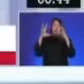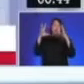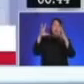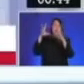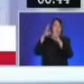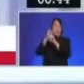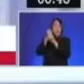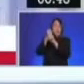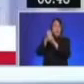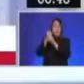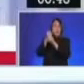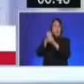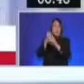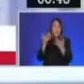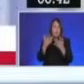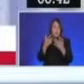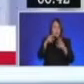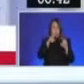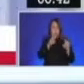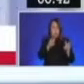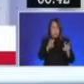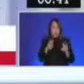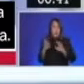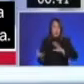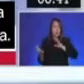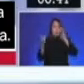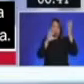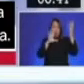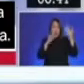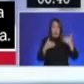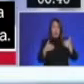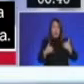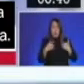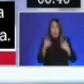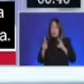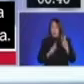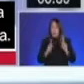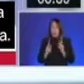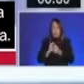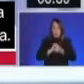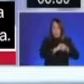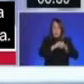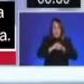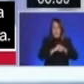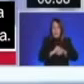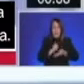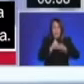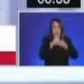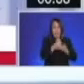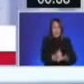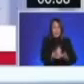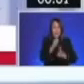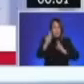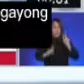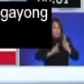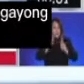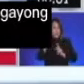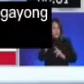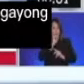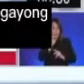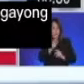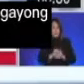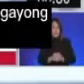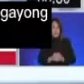nila. Nasasaksihan ko to bawat sakuna na nagbabayanihan para sumaklolo sa ating kapwa.